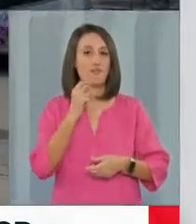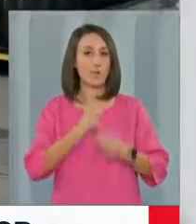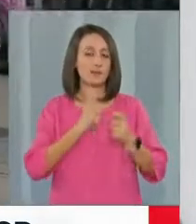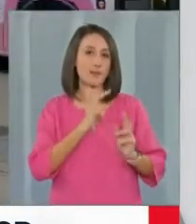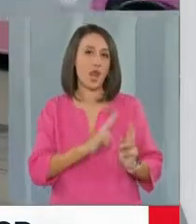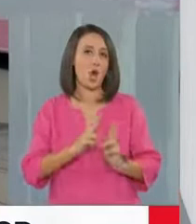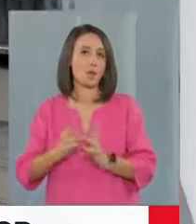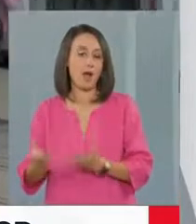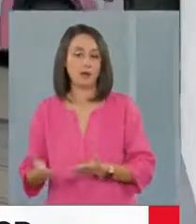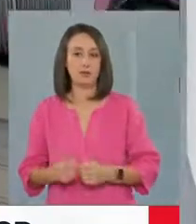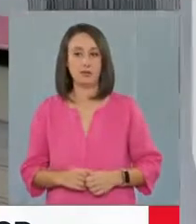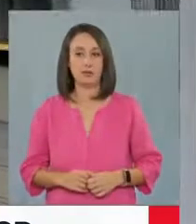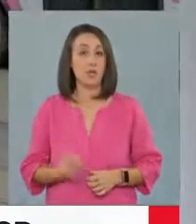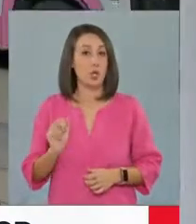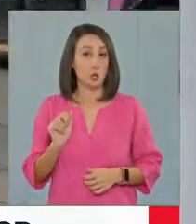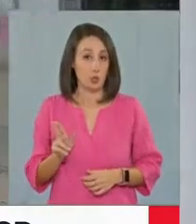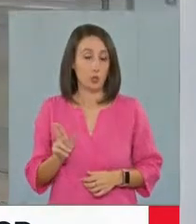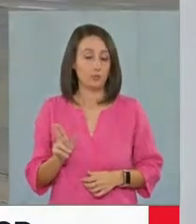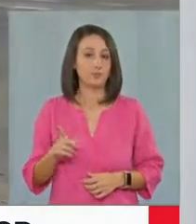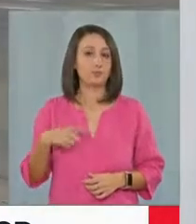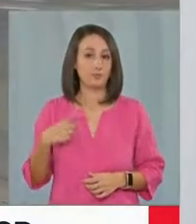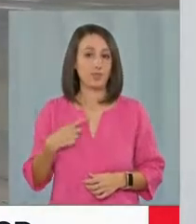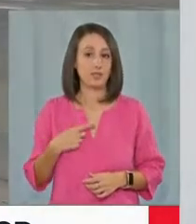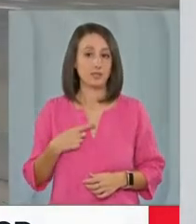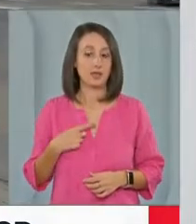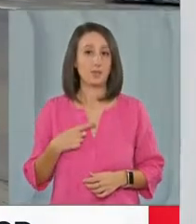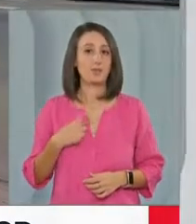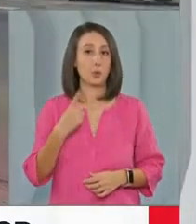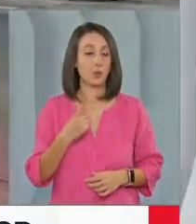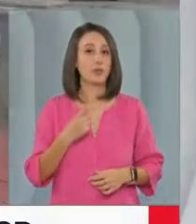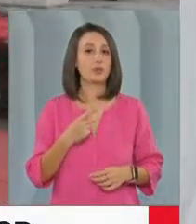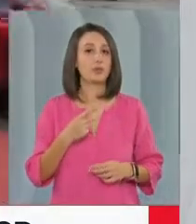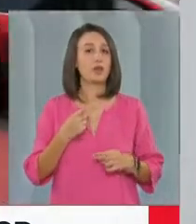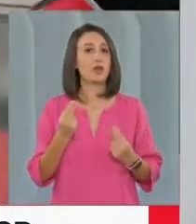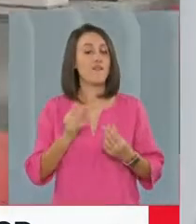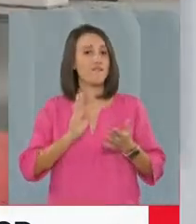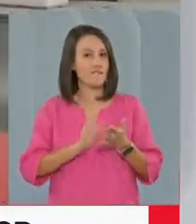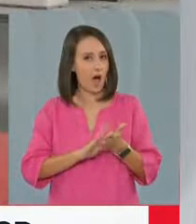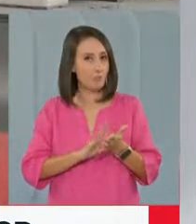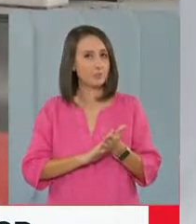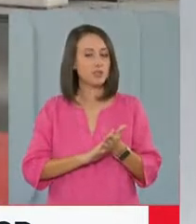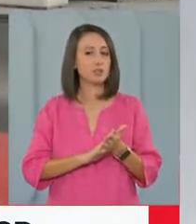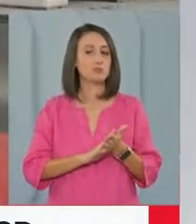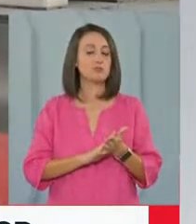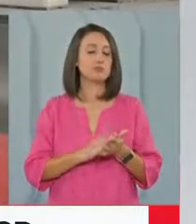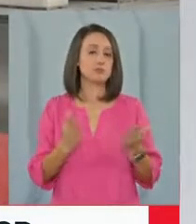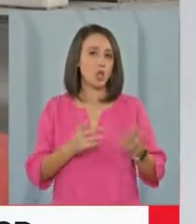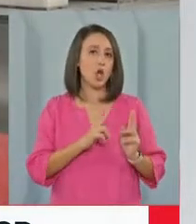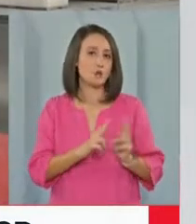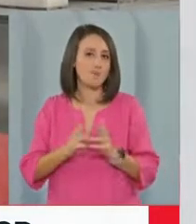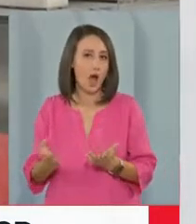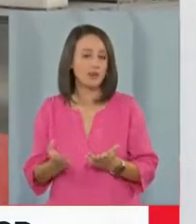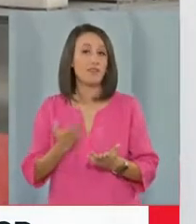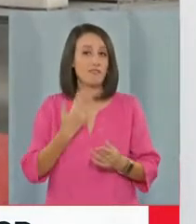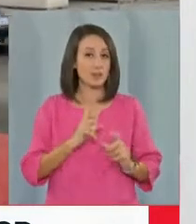civilizație. Deci este un demers justificat, legitim, atunci când